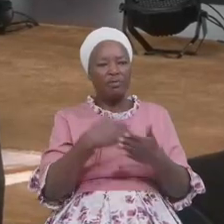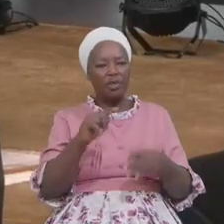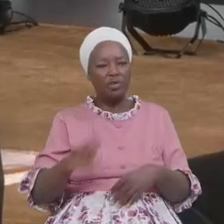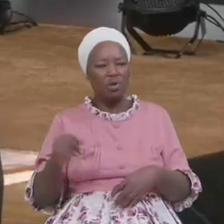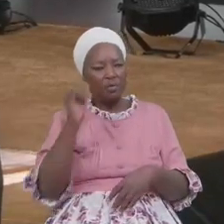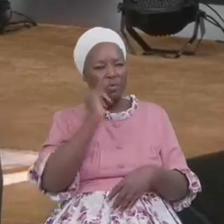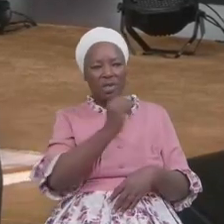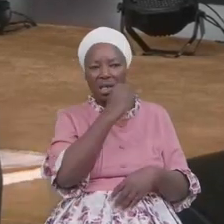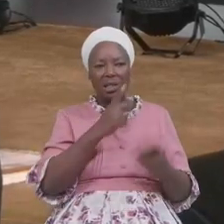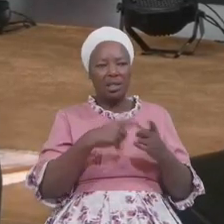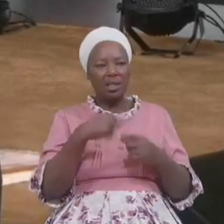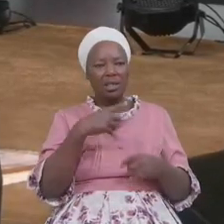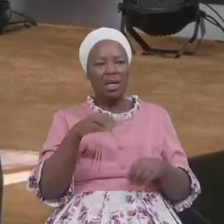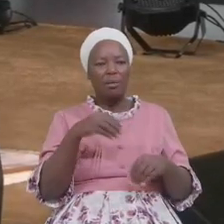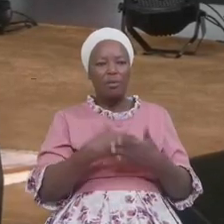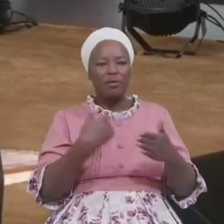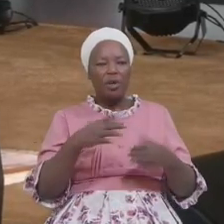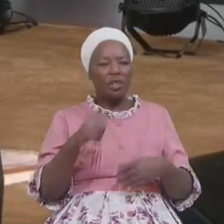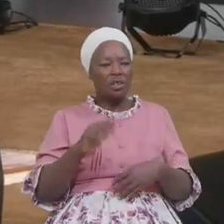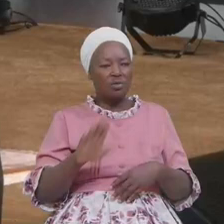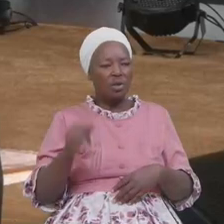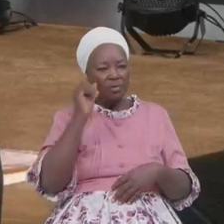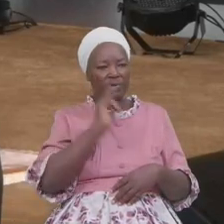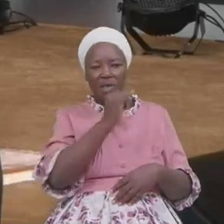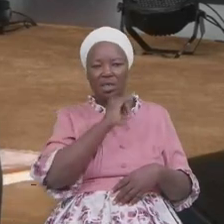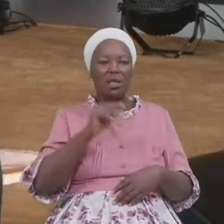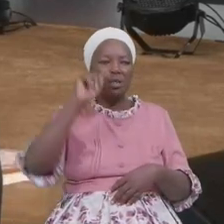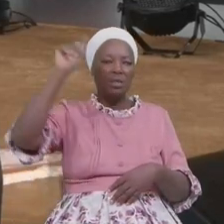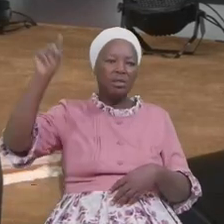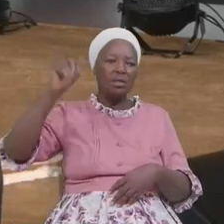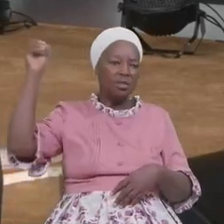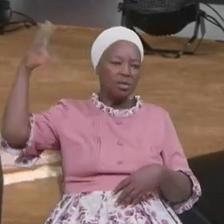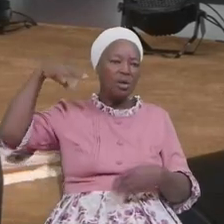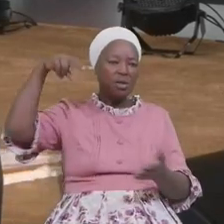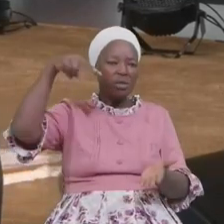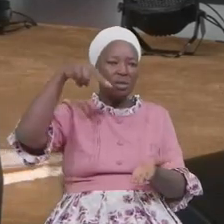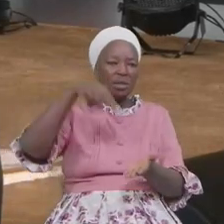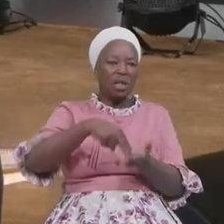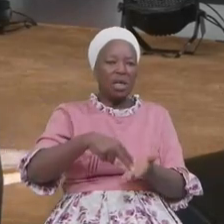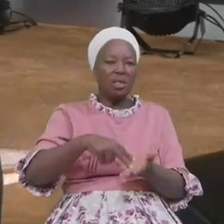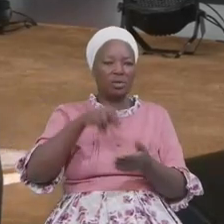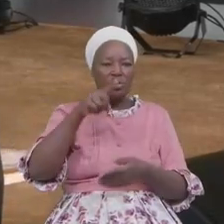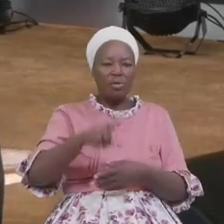présence d'Israël, « Soleil, arrête-toi sur Gabaon. »